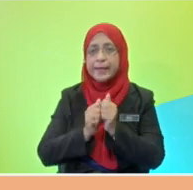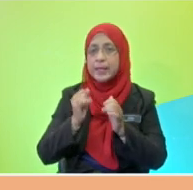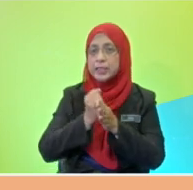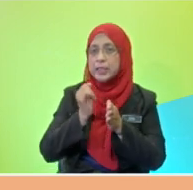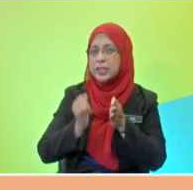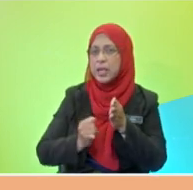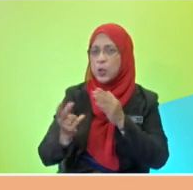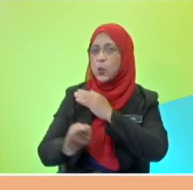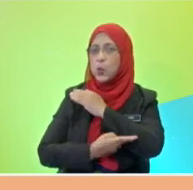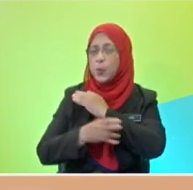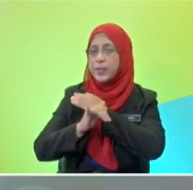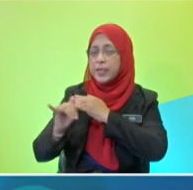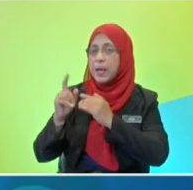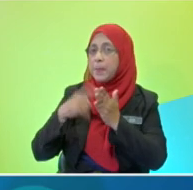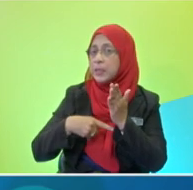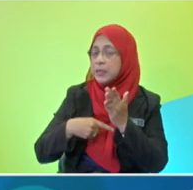jawabannya